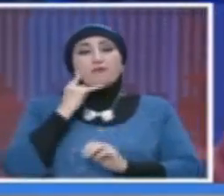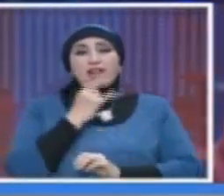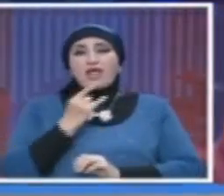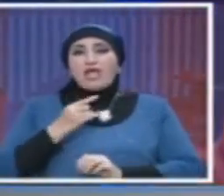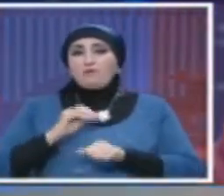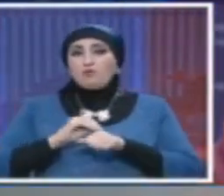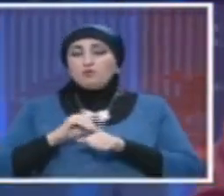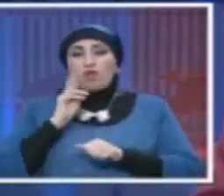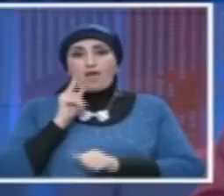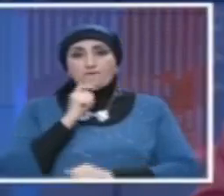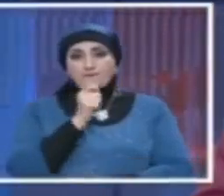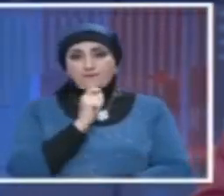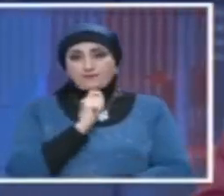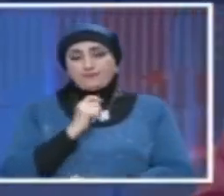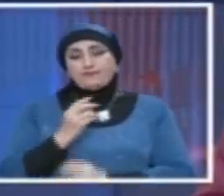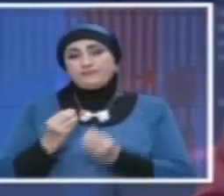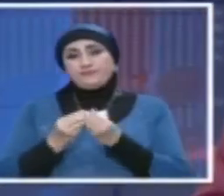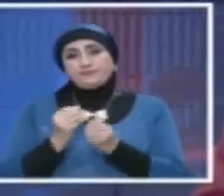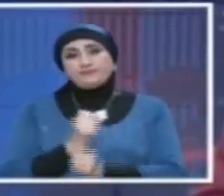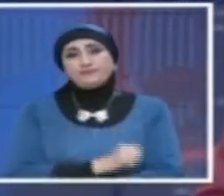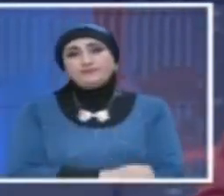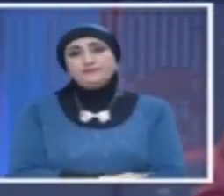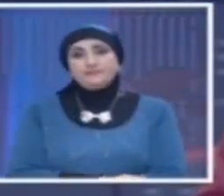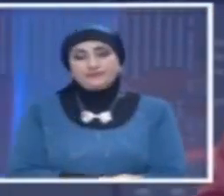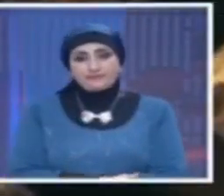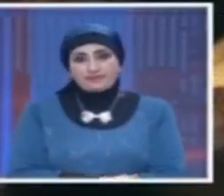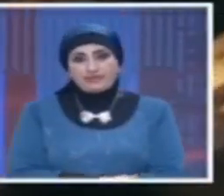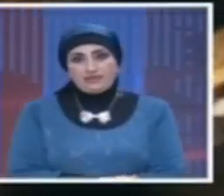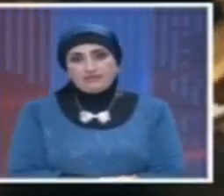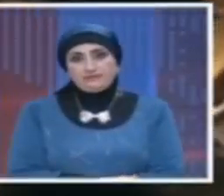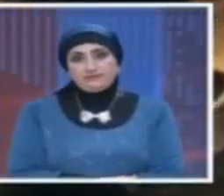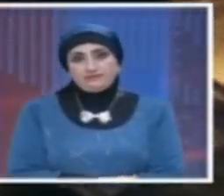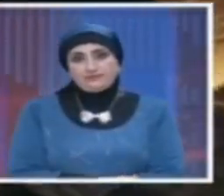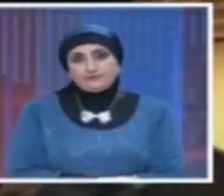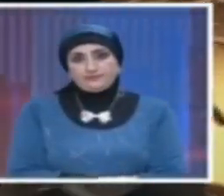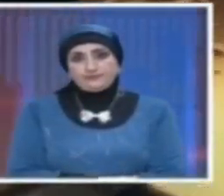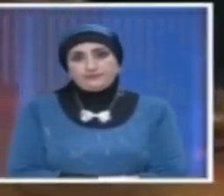العام نرصدها في التقرير التالي.